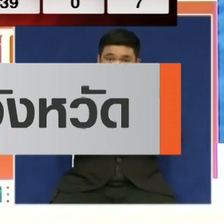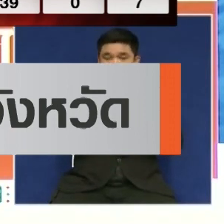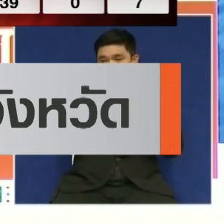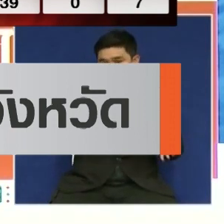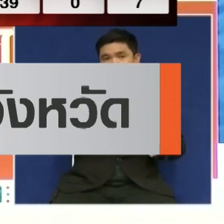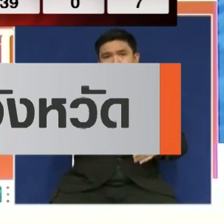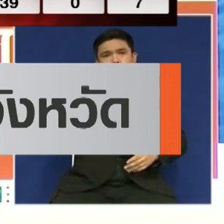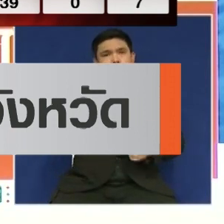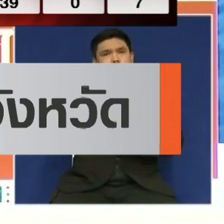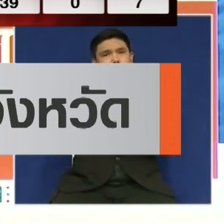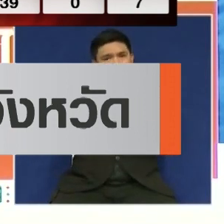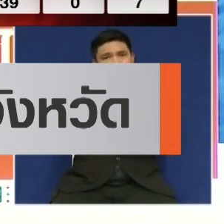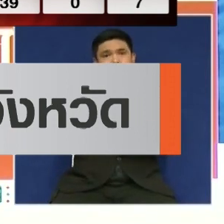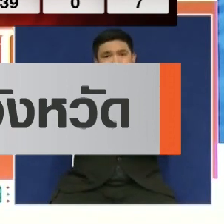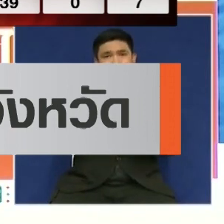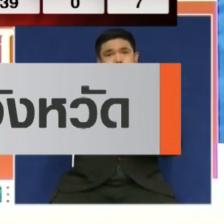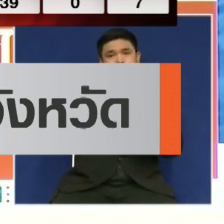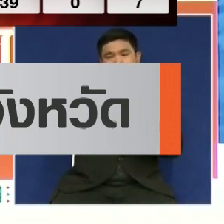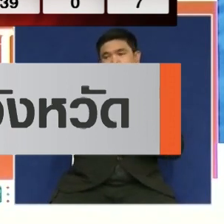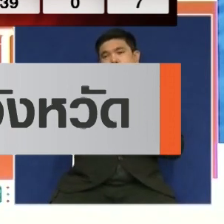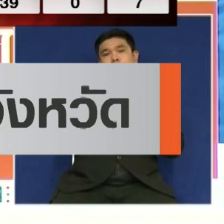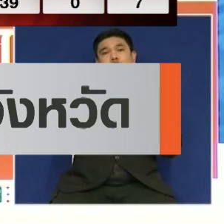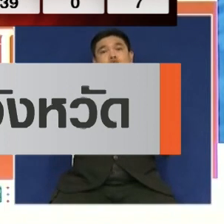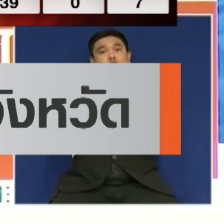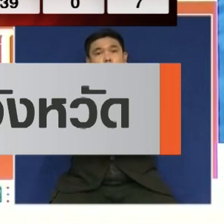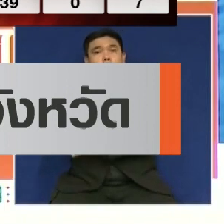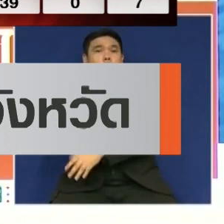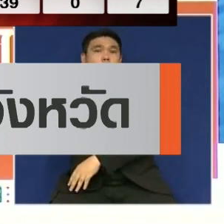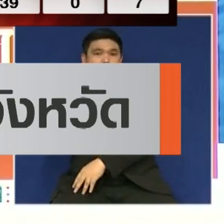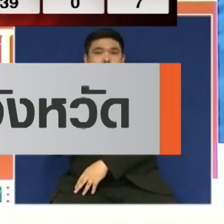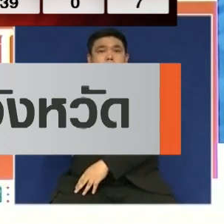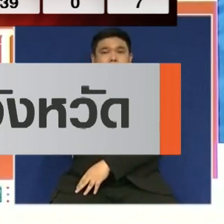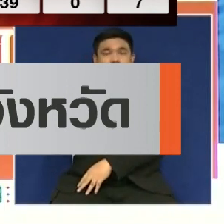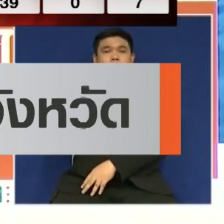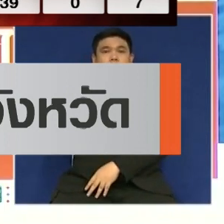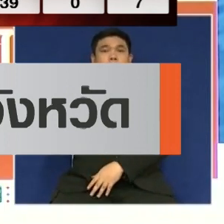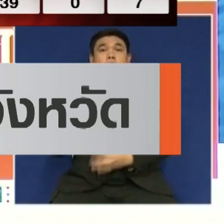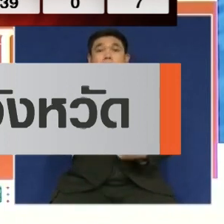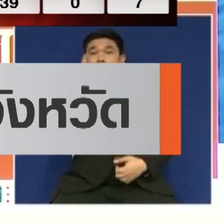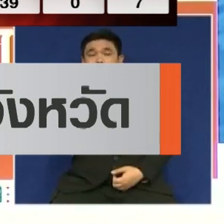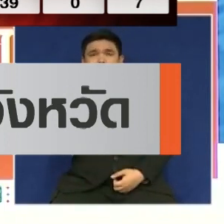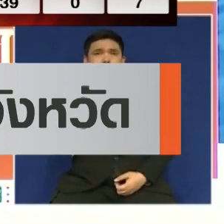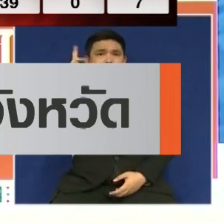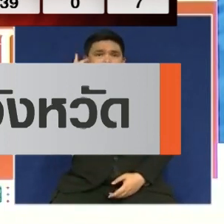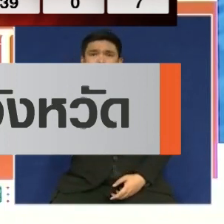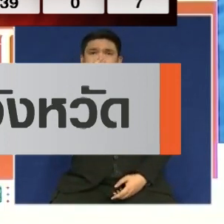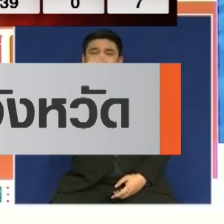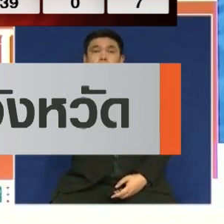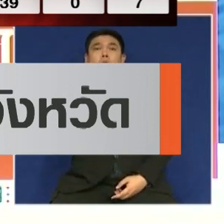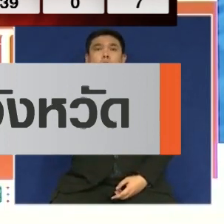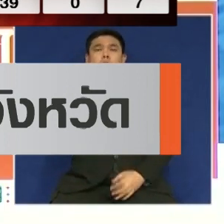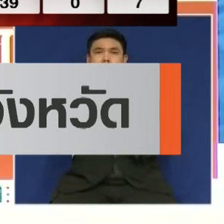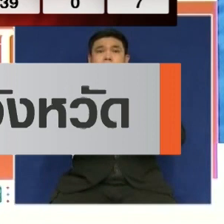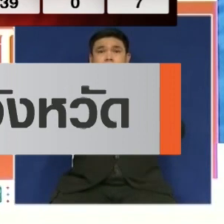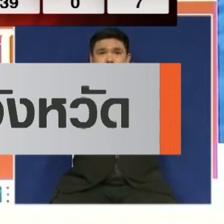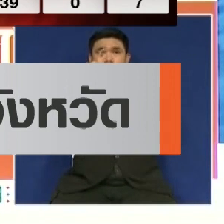าลนะครับก็ขอให้ประชาชนที่กำลังรับชมรายการอยู่นะครับได้เห็นถึงความสำคั